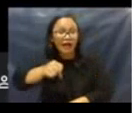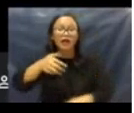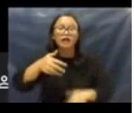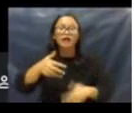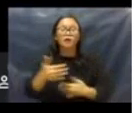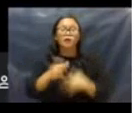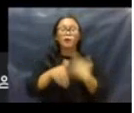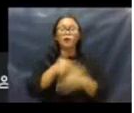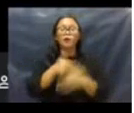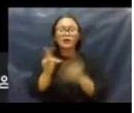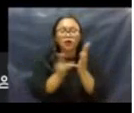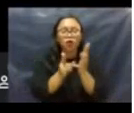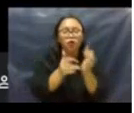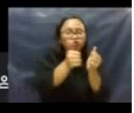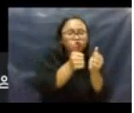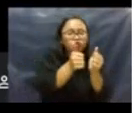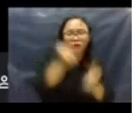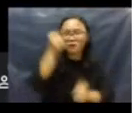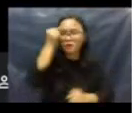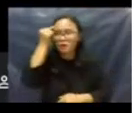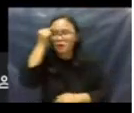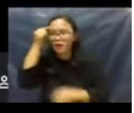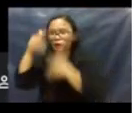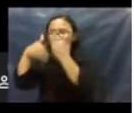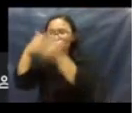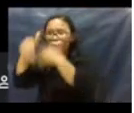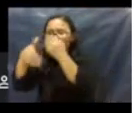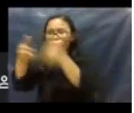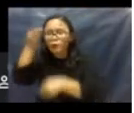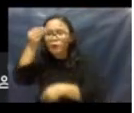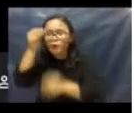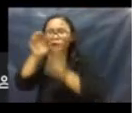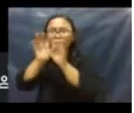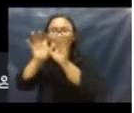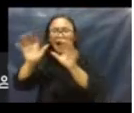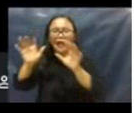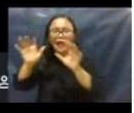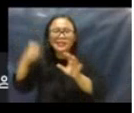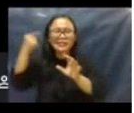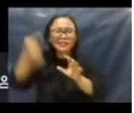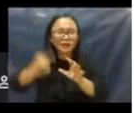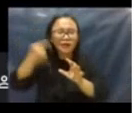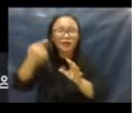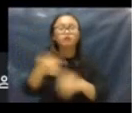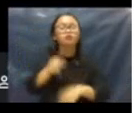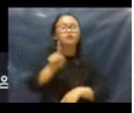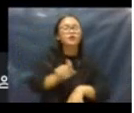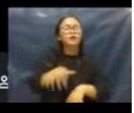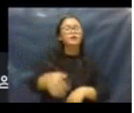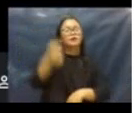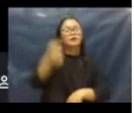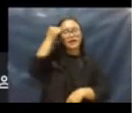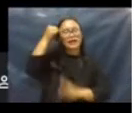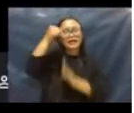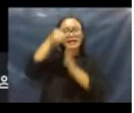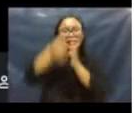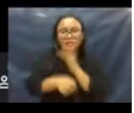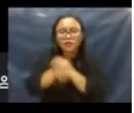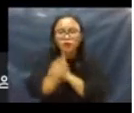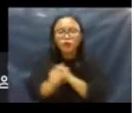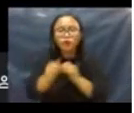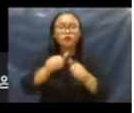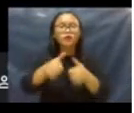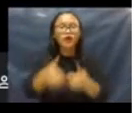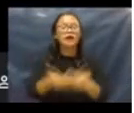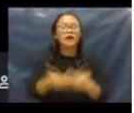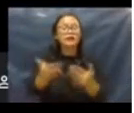dan pengetahuan yang sangat cepat setiap harinya, sangat dibutuhkan kemampuan berpikir kritis sehingga dapat beradaptasi dengan